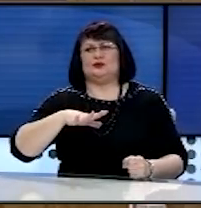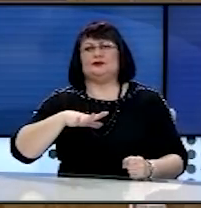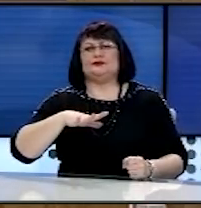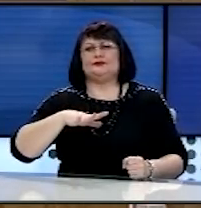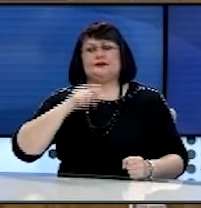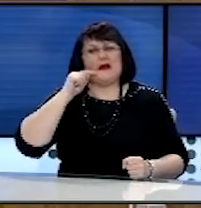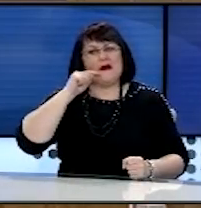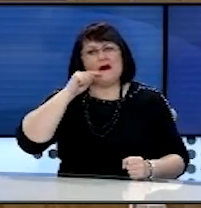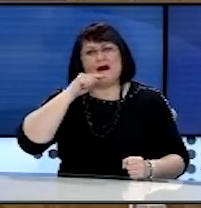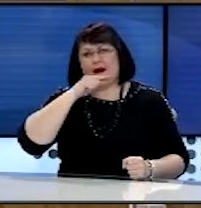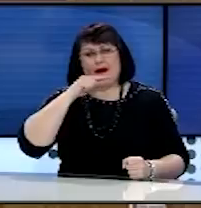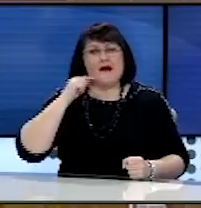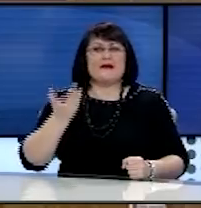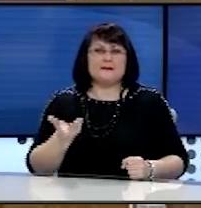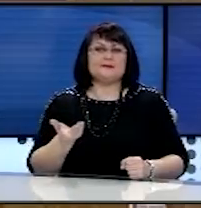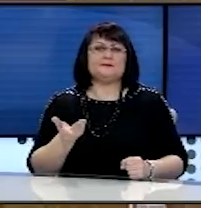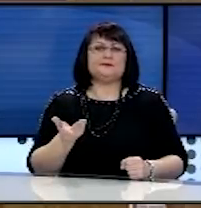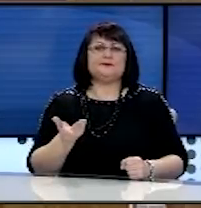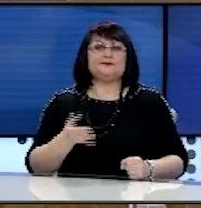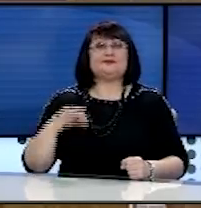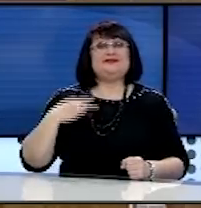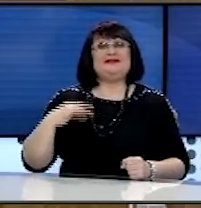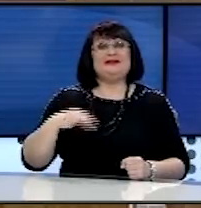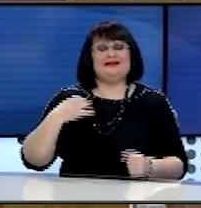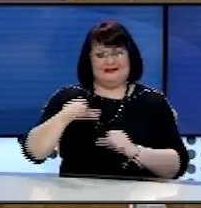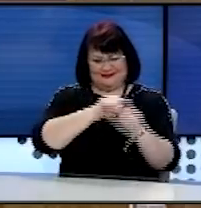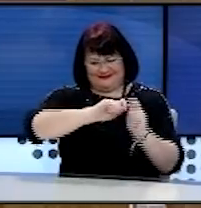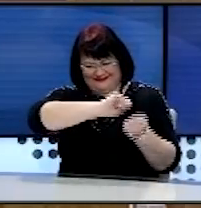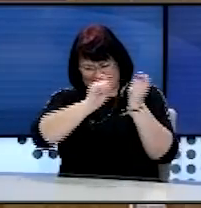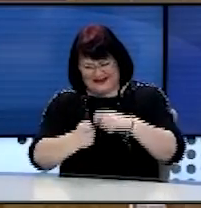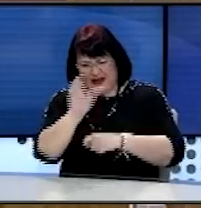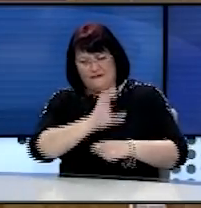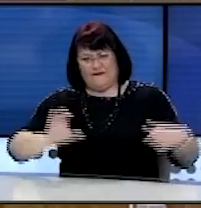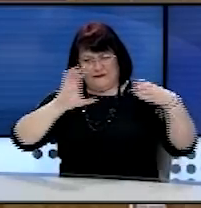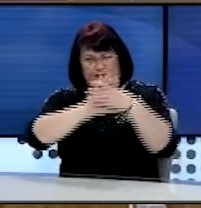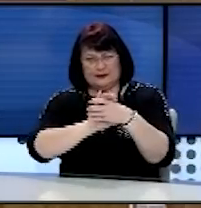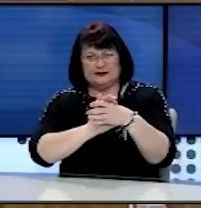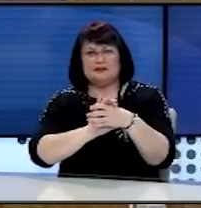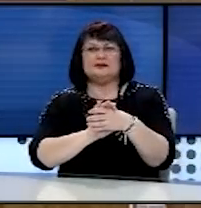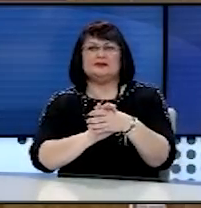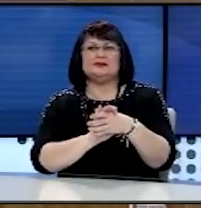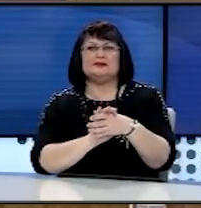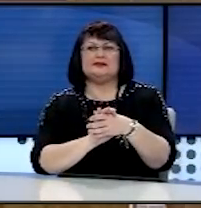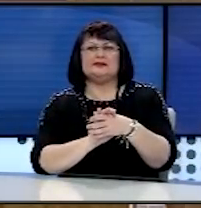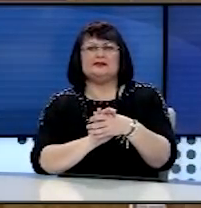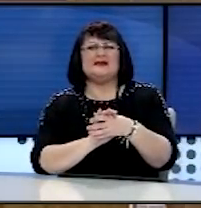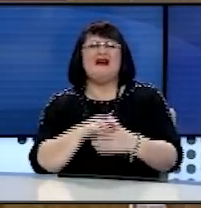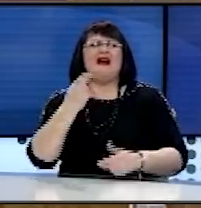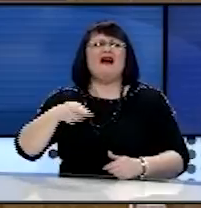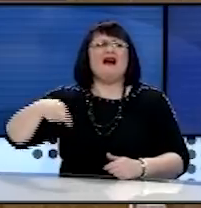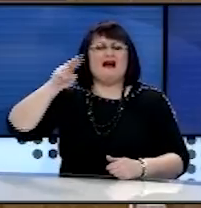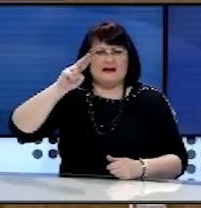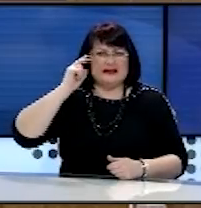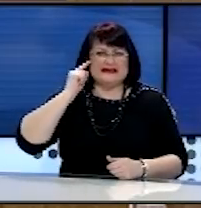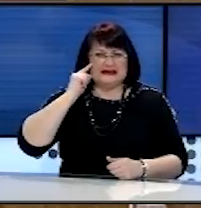η υλοποίηση της πράσινης μετάβασης της Ευρωπαϊκής Ένωσης, αφού οι αυξήσεις είναι